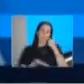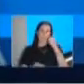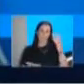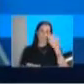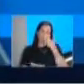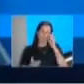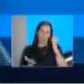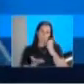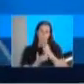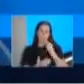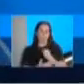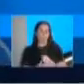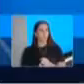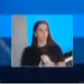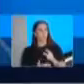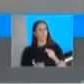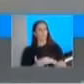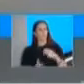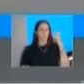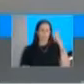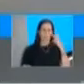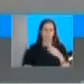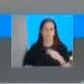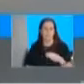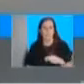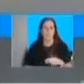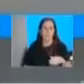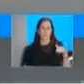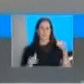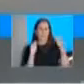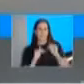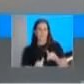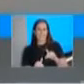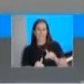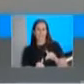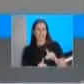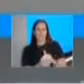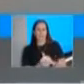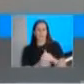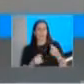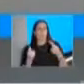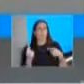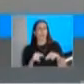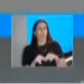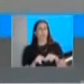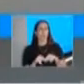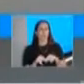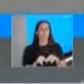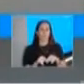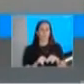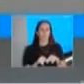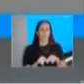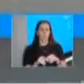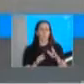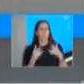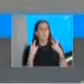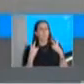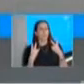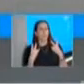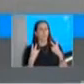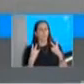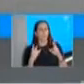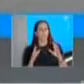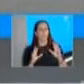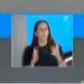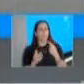תקציבים גם לא עוברים בזמן. עכשיו, רק כדי שנבין, קריסה של אותם מחלקות נוער מקומיות, המשמעות שמה,